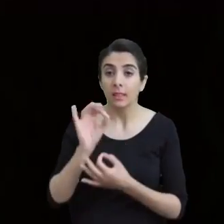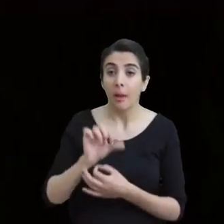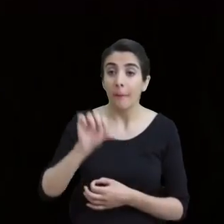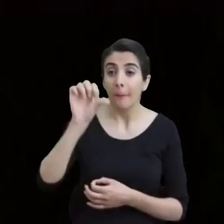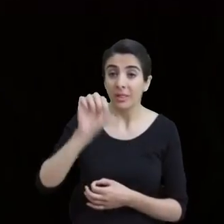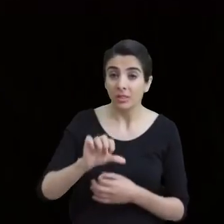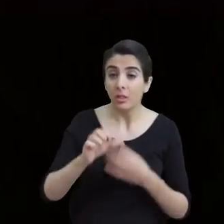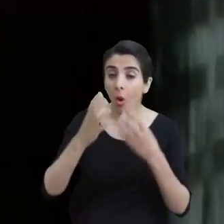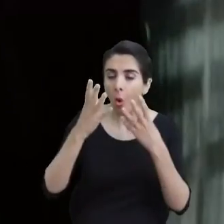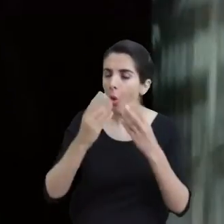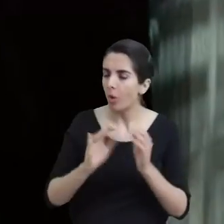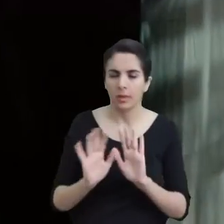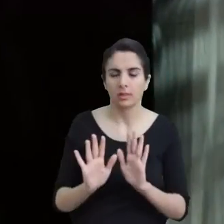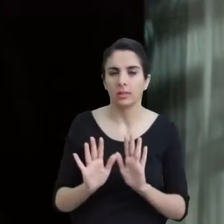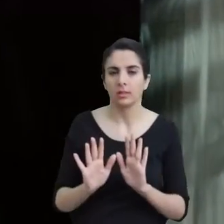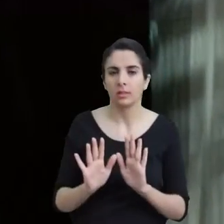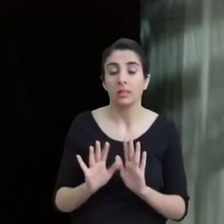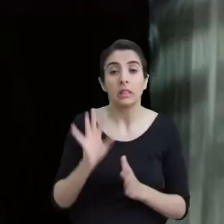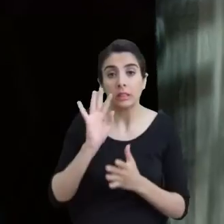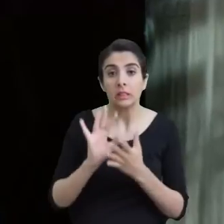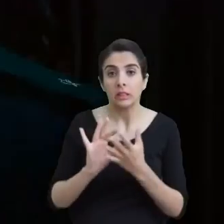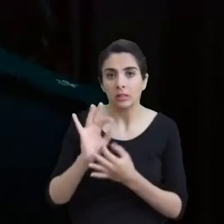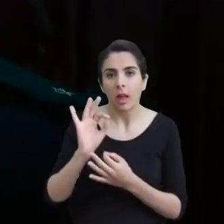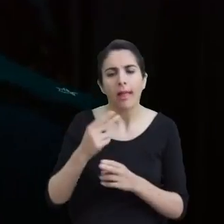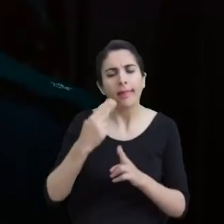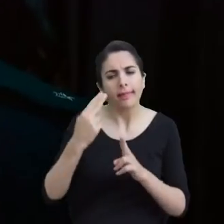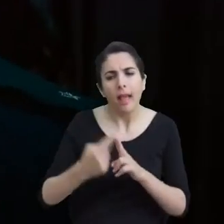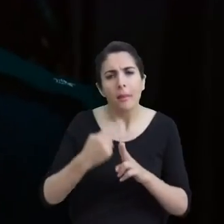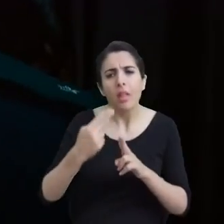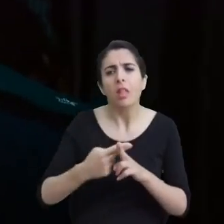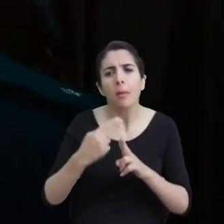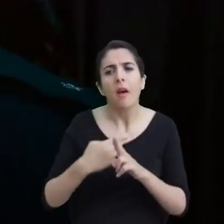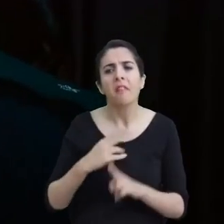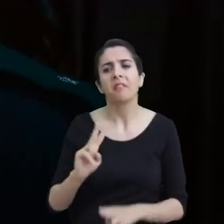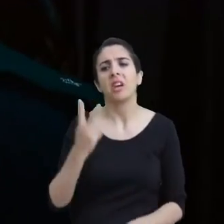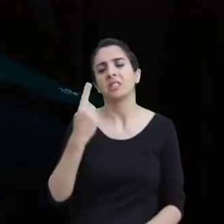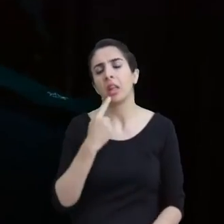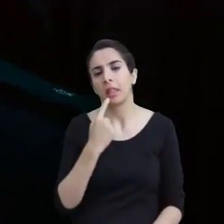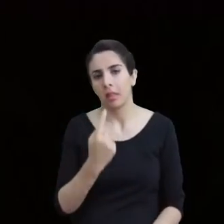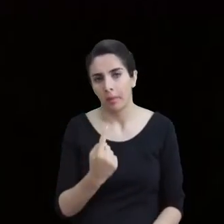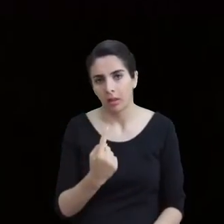İnsanlar başarısızlığa uğramazlar oğul. İnsanlar denemekten vazgeçer.